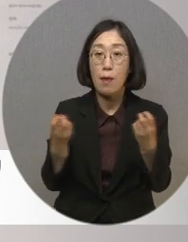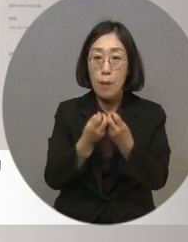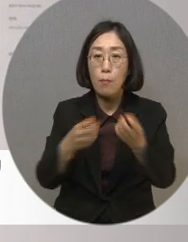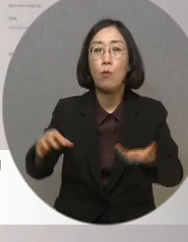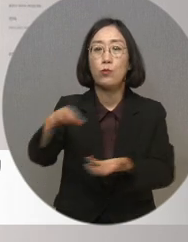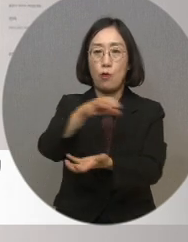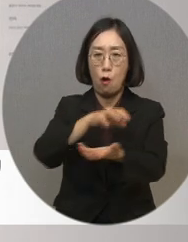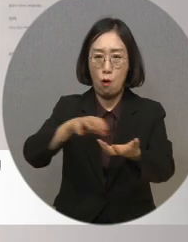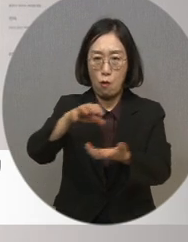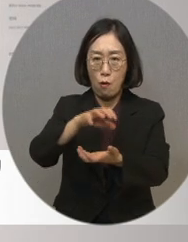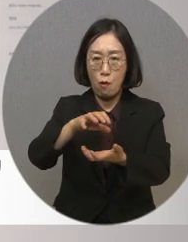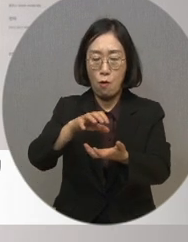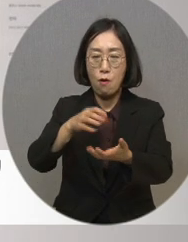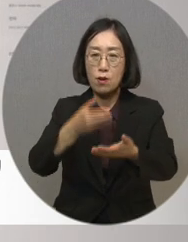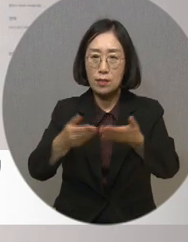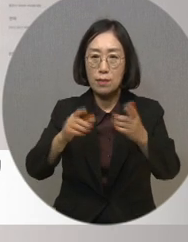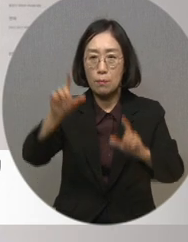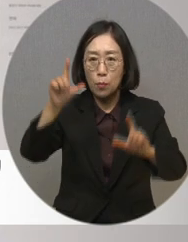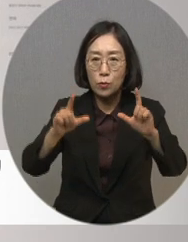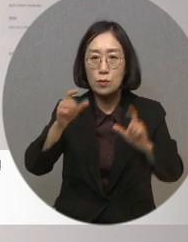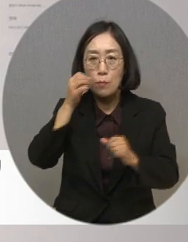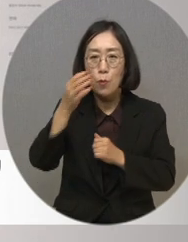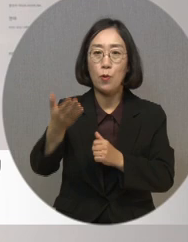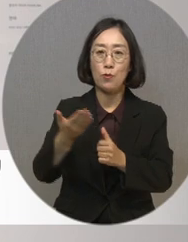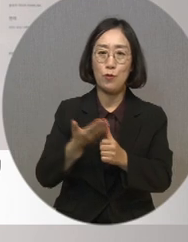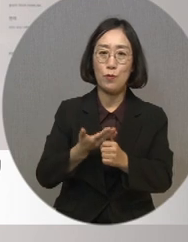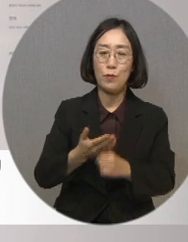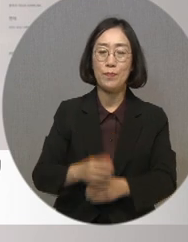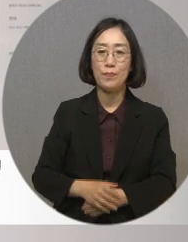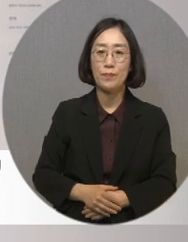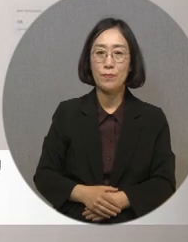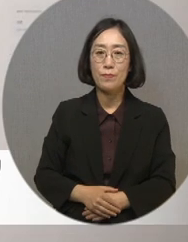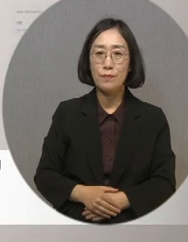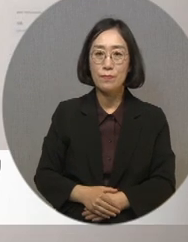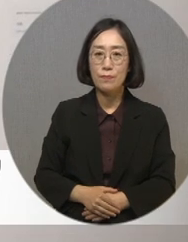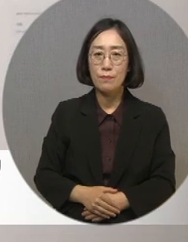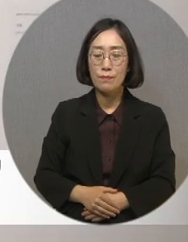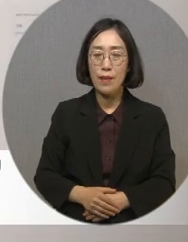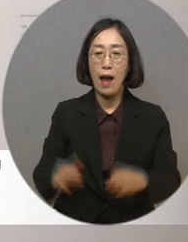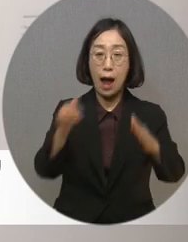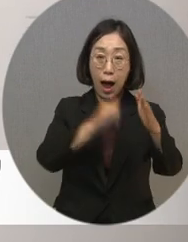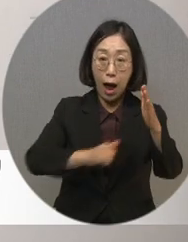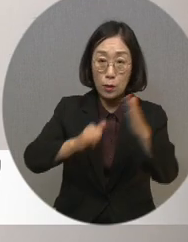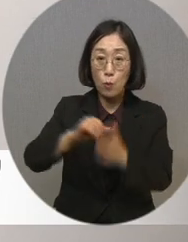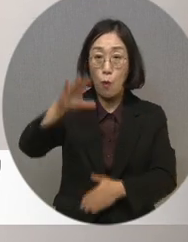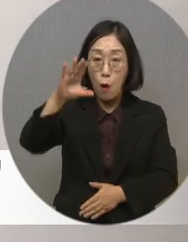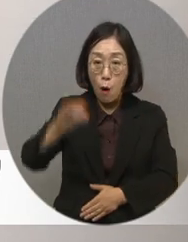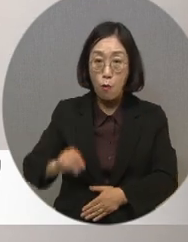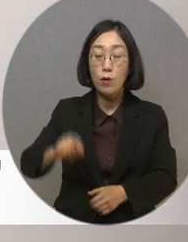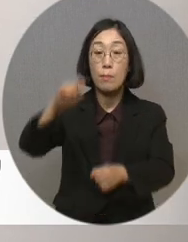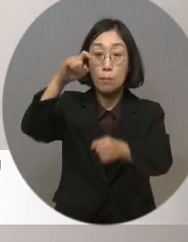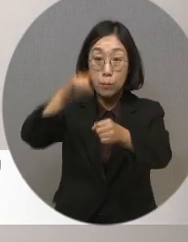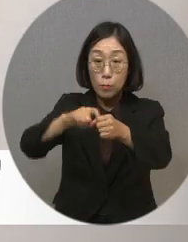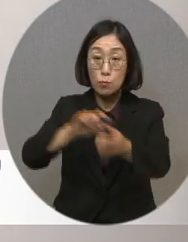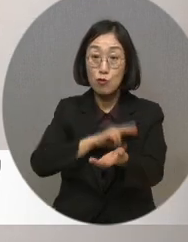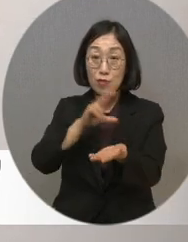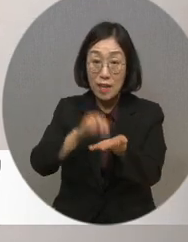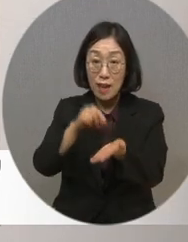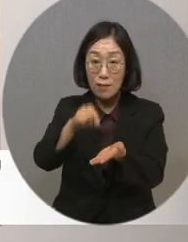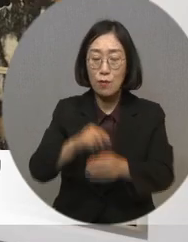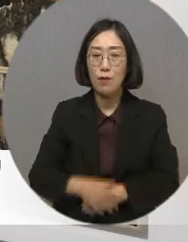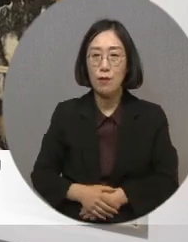장르를 넘나드는 작가의 장인정신이 느껴집니다. 가족과 어울림 등을 주제로 한 작품을